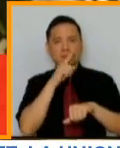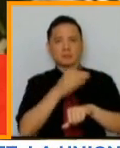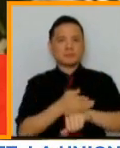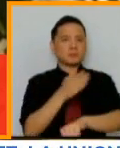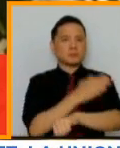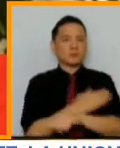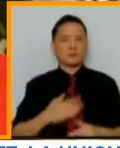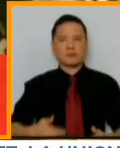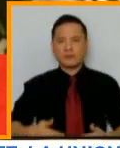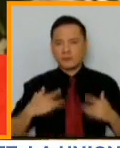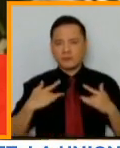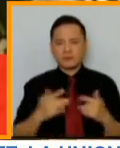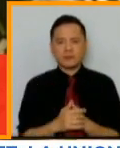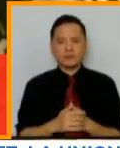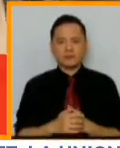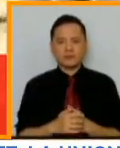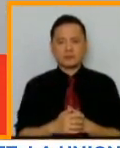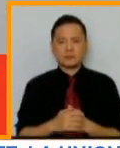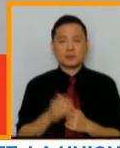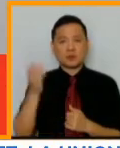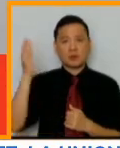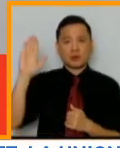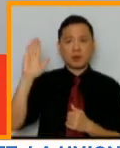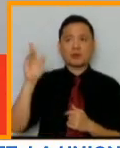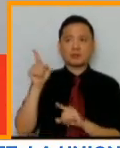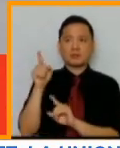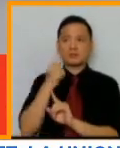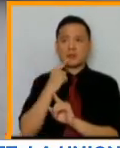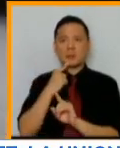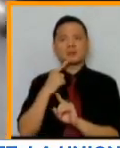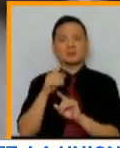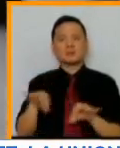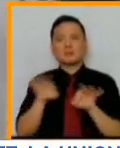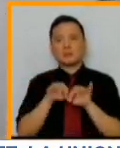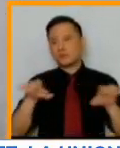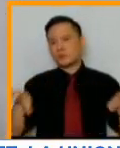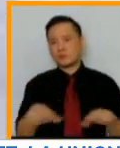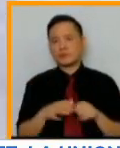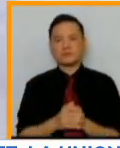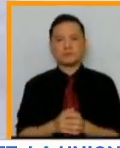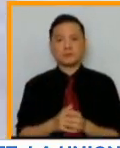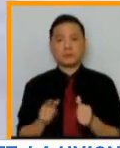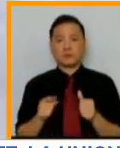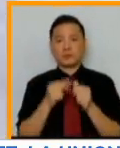niya, upang paghirapin lamang. Yan ang unang balita. Sandra